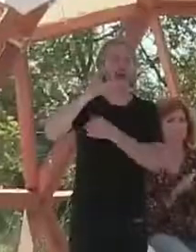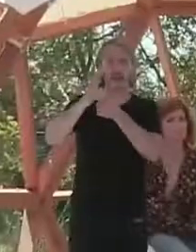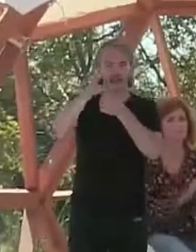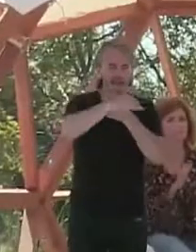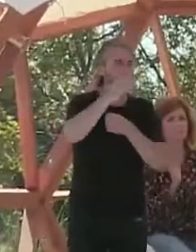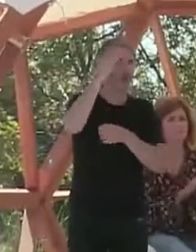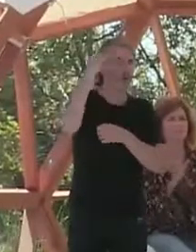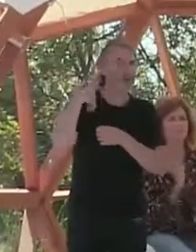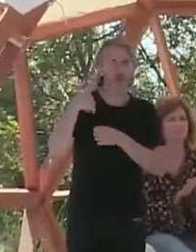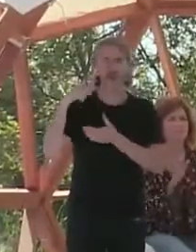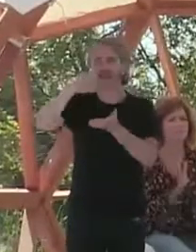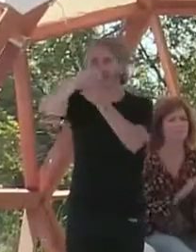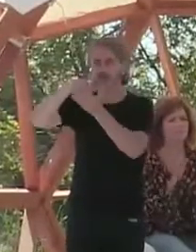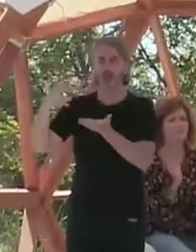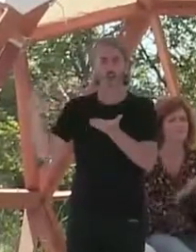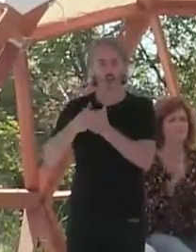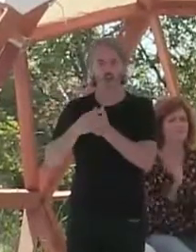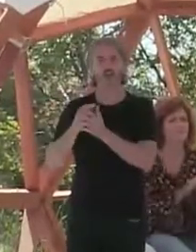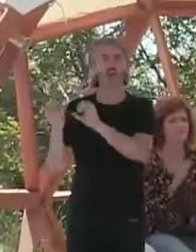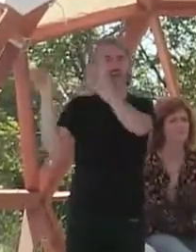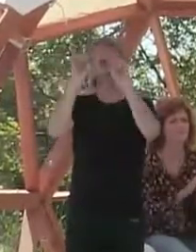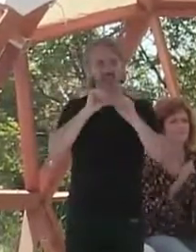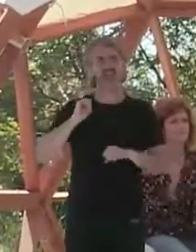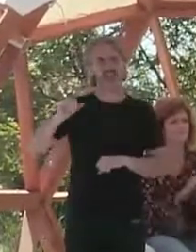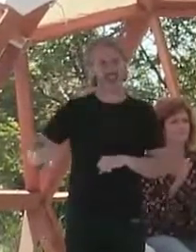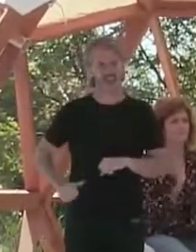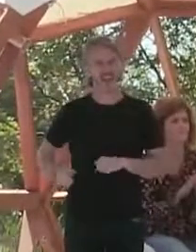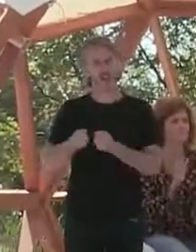defensant aquesta riquesa, aquesta pluralitat, aquests matisos.